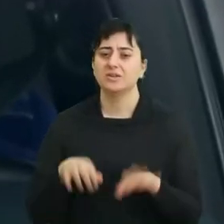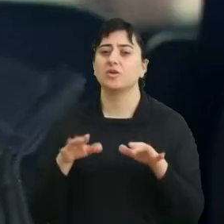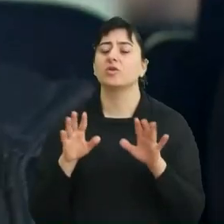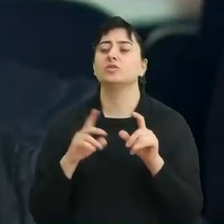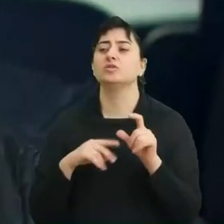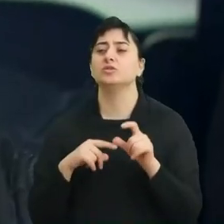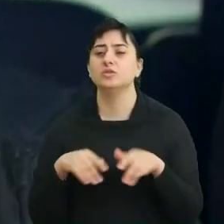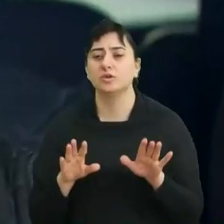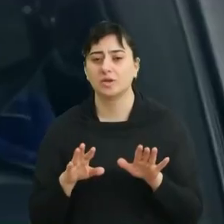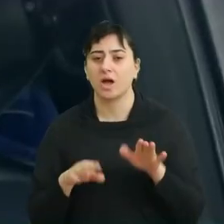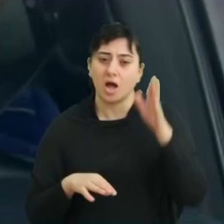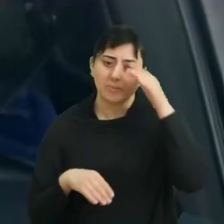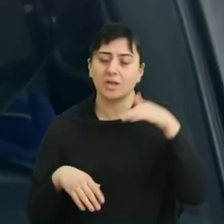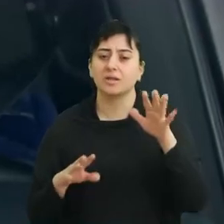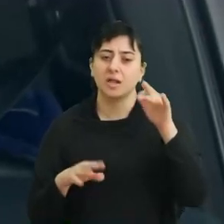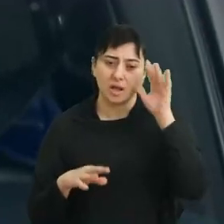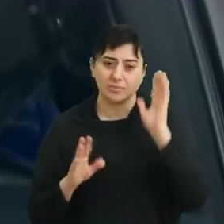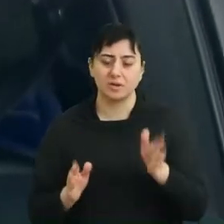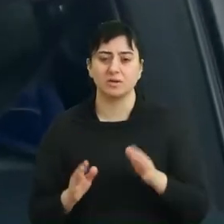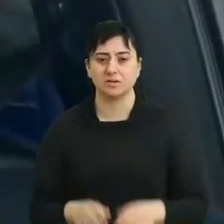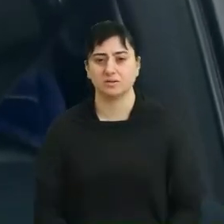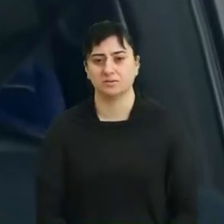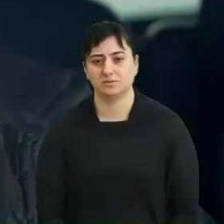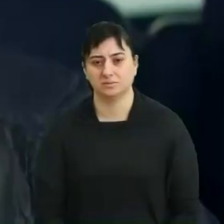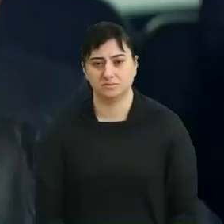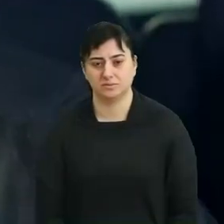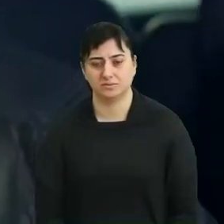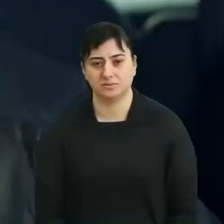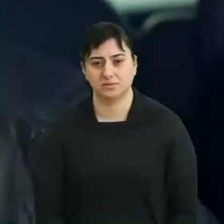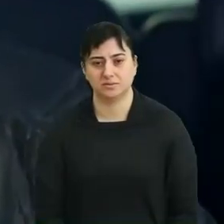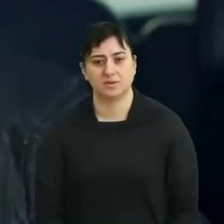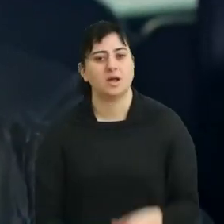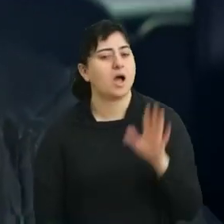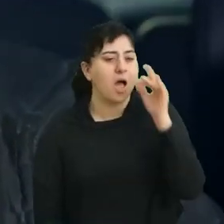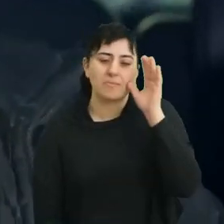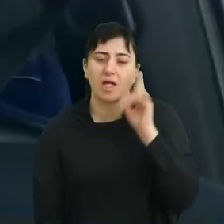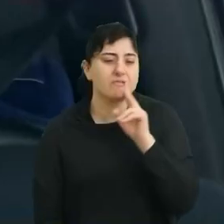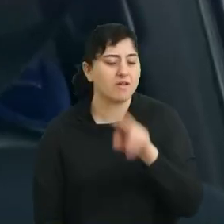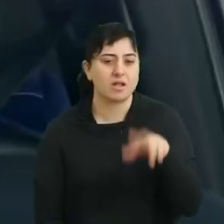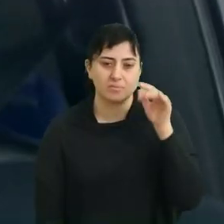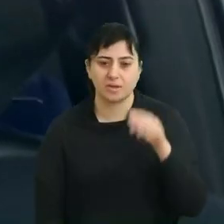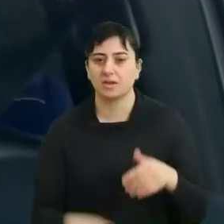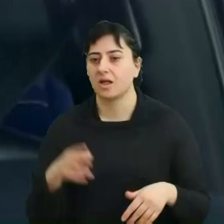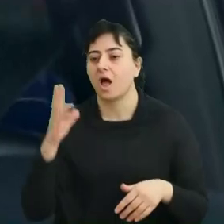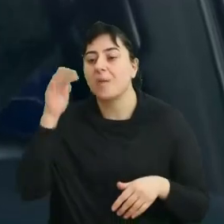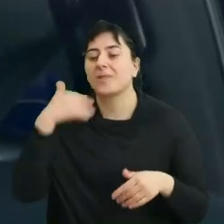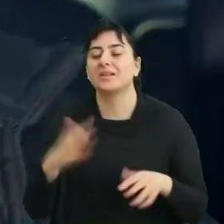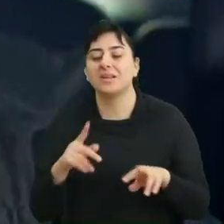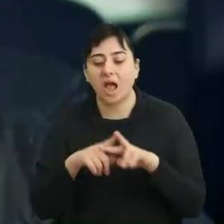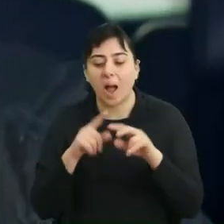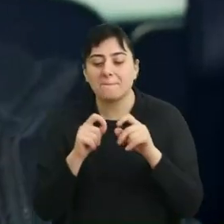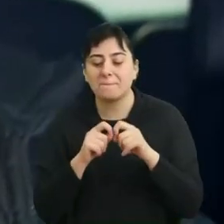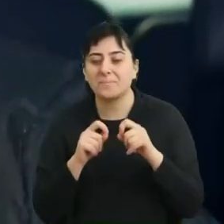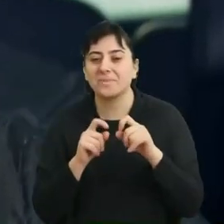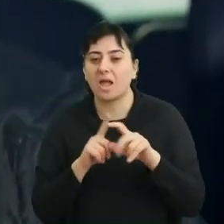Şükrü. Aptal değil o. Aptal. Yani alim anlamında. Aptal. Vallahi aptal. Ya aptal diyorum aptal.